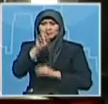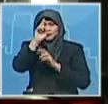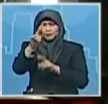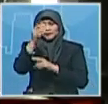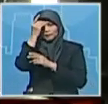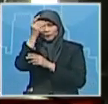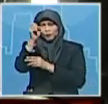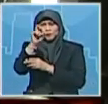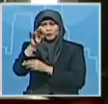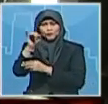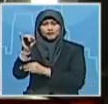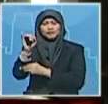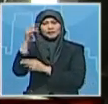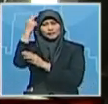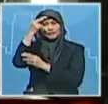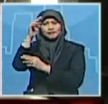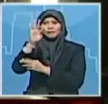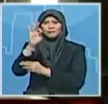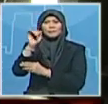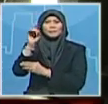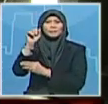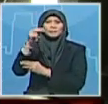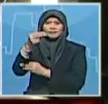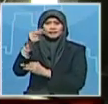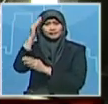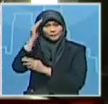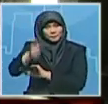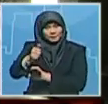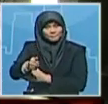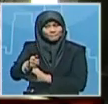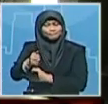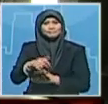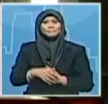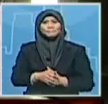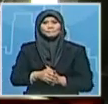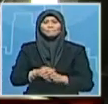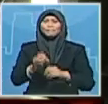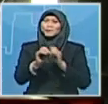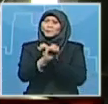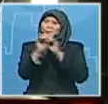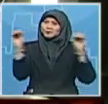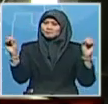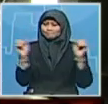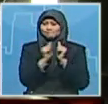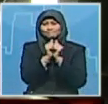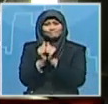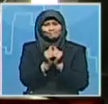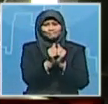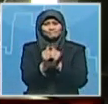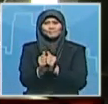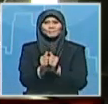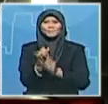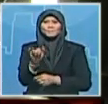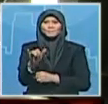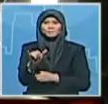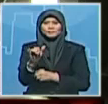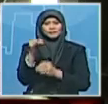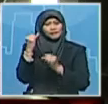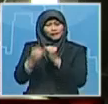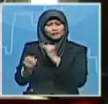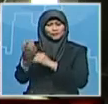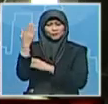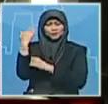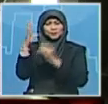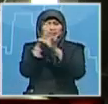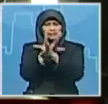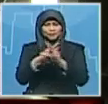Seri Haji Fadilah Haji Yusof. Assalamualaikum Datuk Seri. Assalamualaikum warahmatullahi wabarakatuh. Lama kita tidak bersama. Itulah. Saya kira yang last dulu di